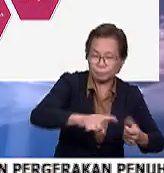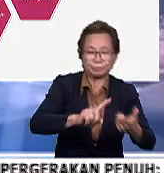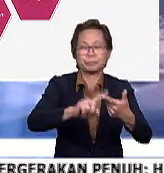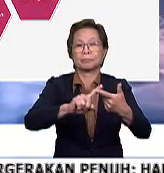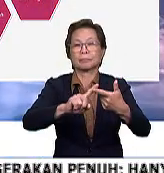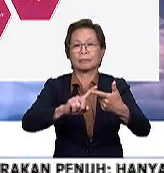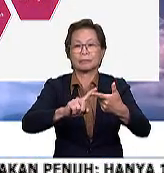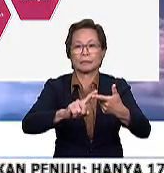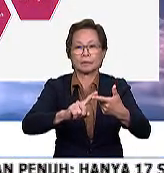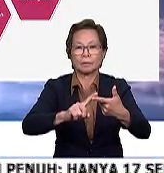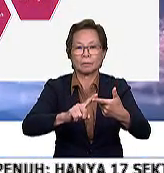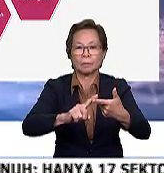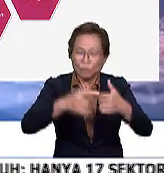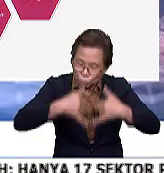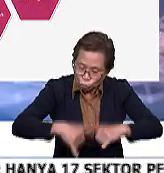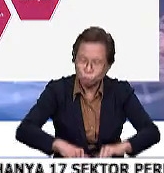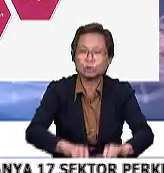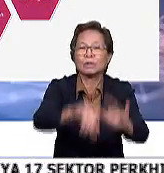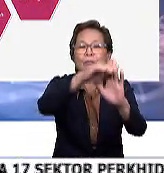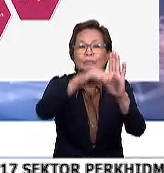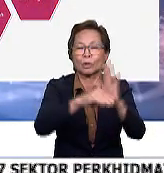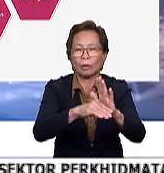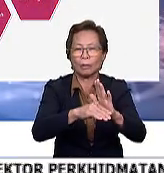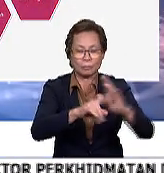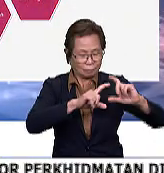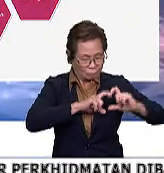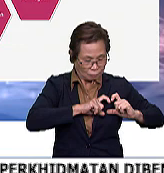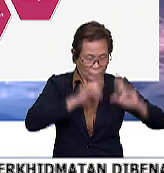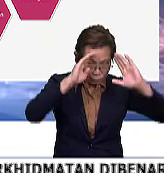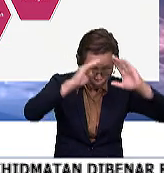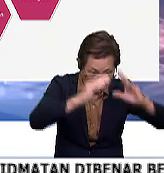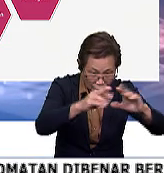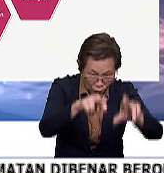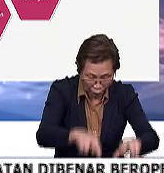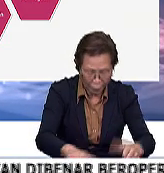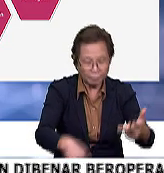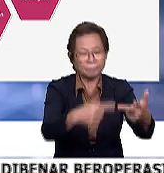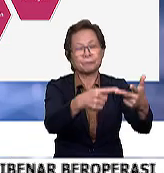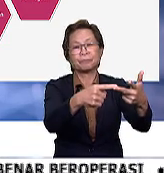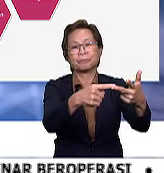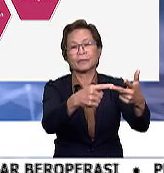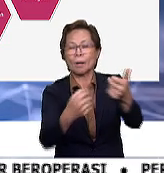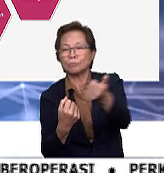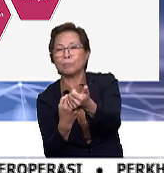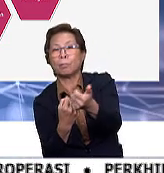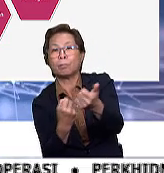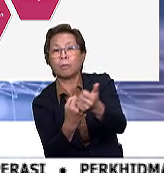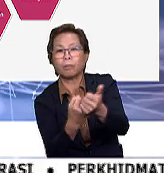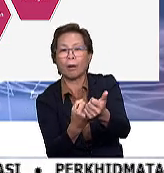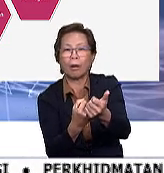kedua meneruskan agenda prihatin rakyat dan ketiga menyokong